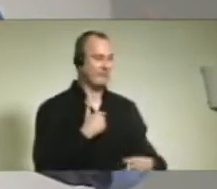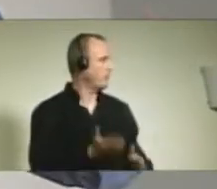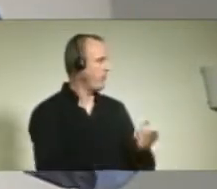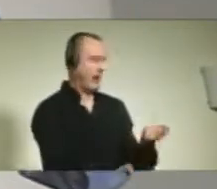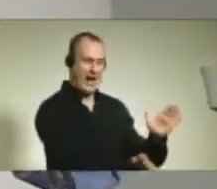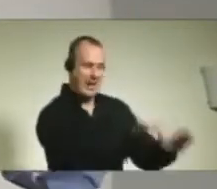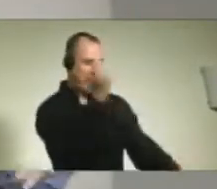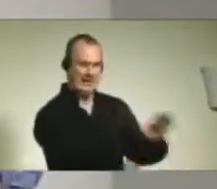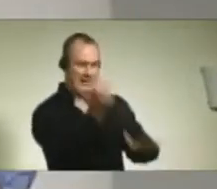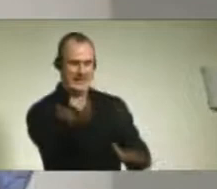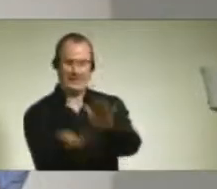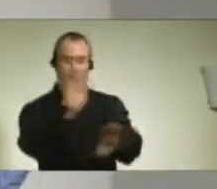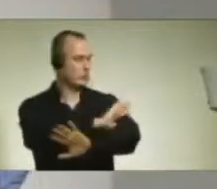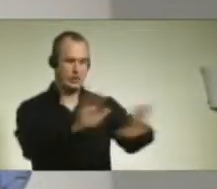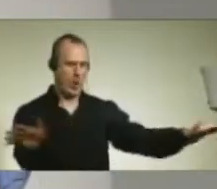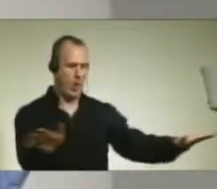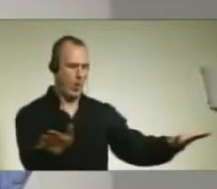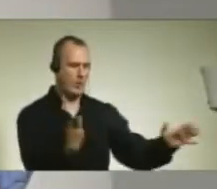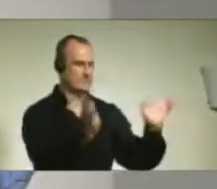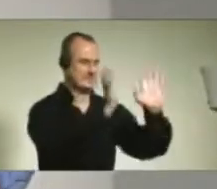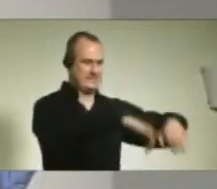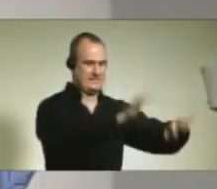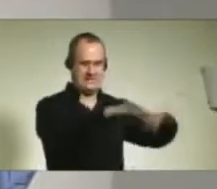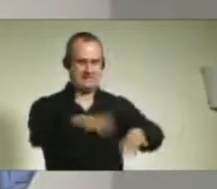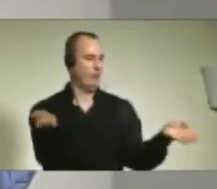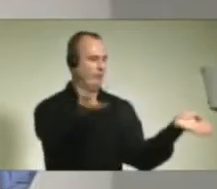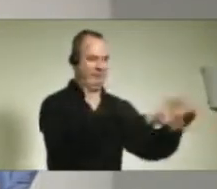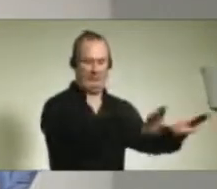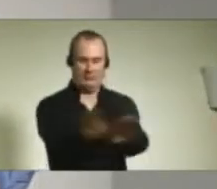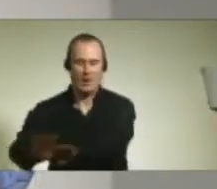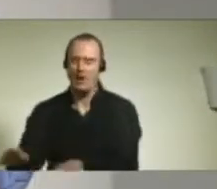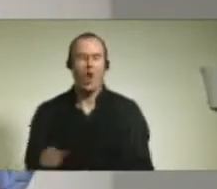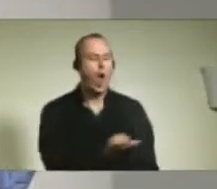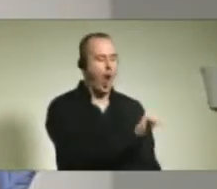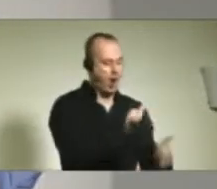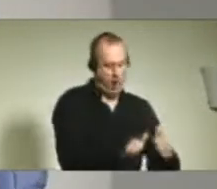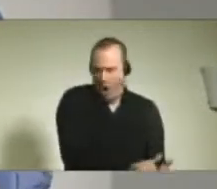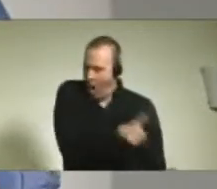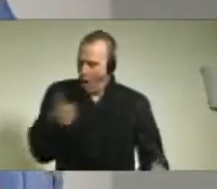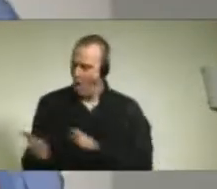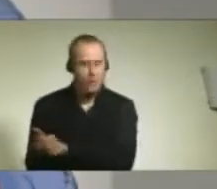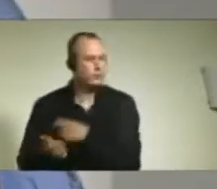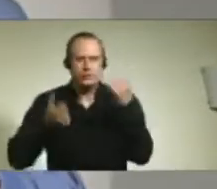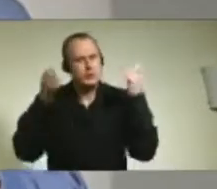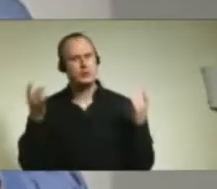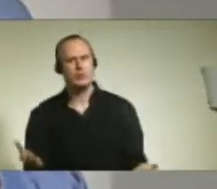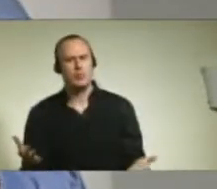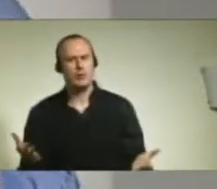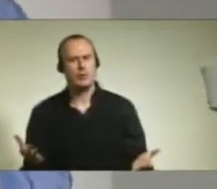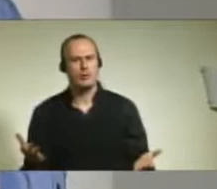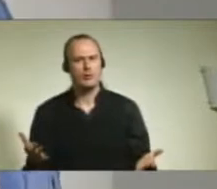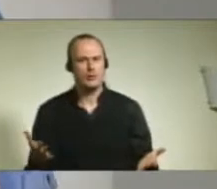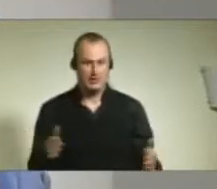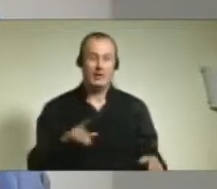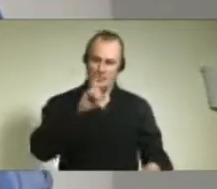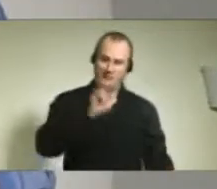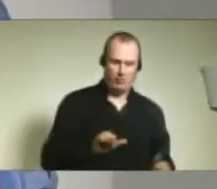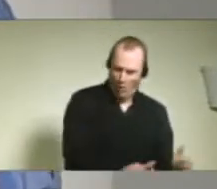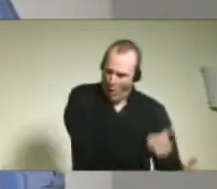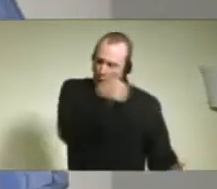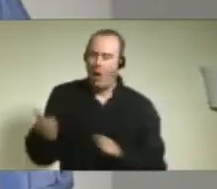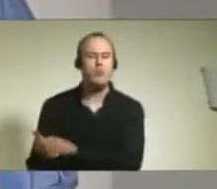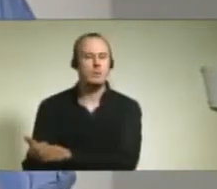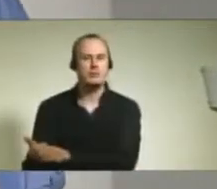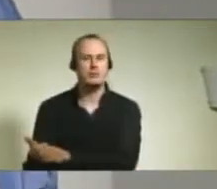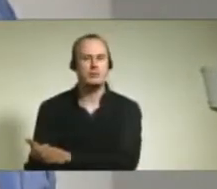qui va arriver? Il n'y a aucun autre service de ce genre qui nous permet de faire cela. Donc, il faut une alternative. Alors, je voulais